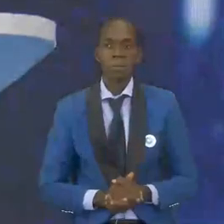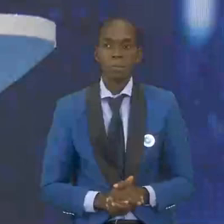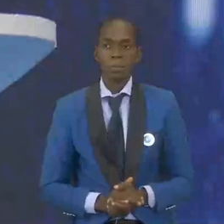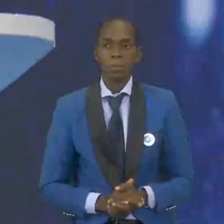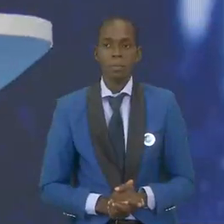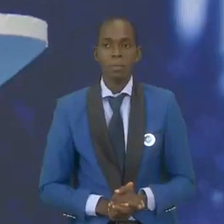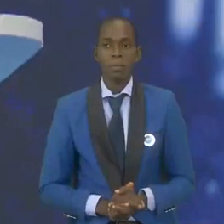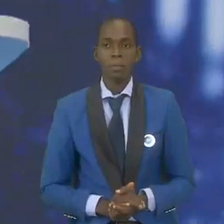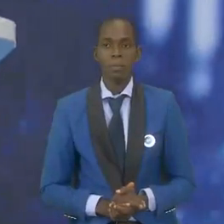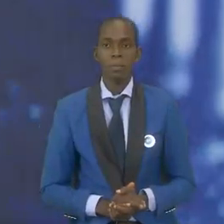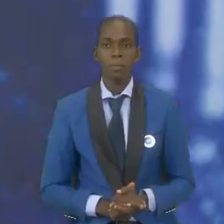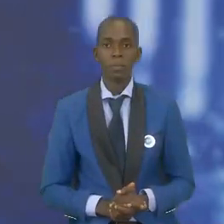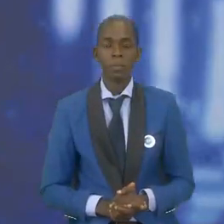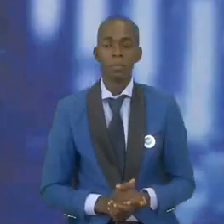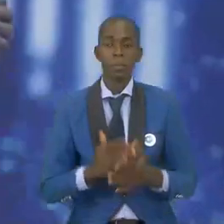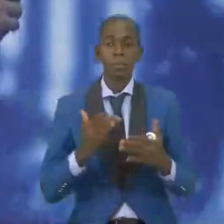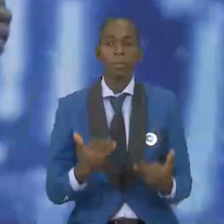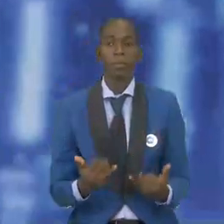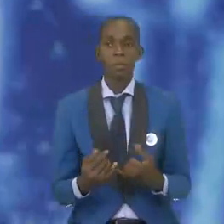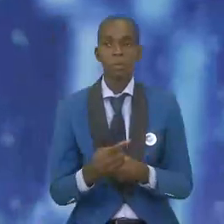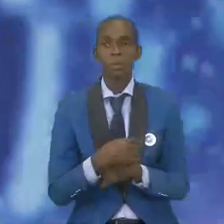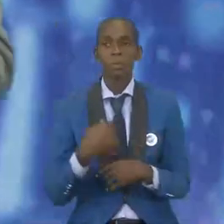Merci beaucoup, vous pouvez vous asseoir.